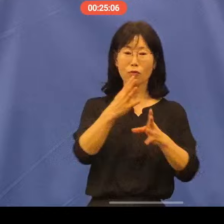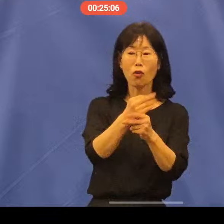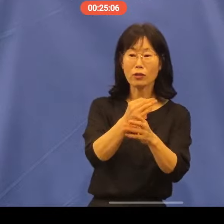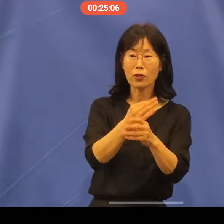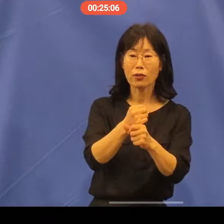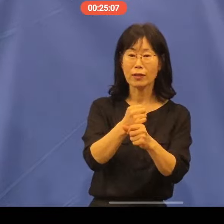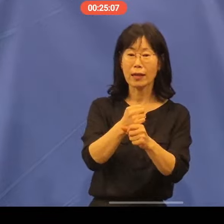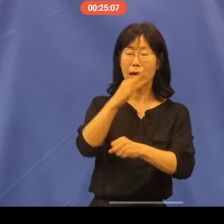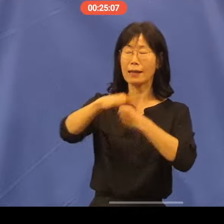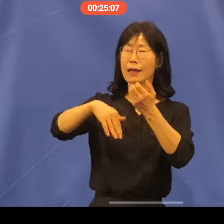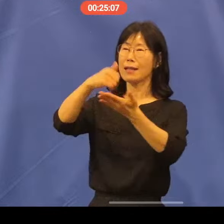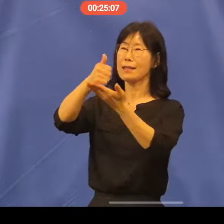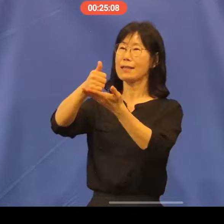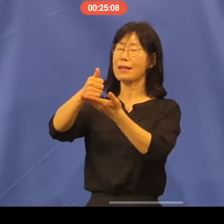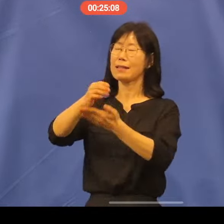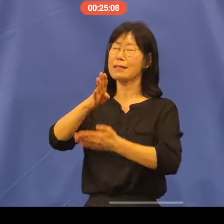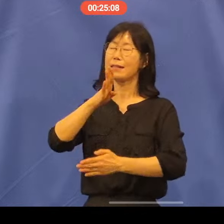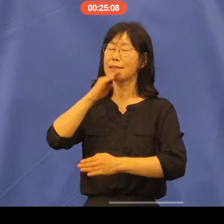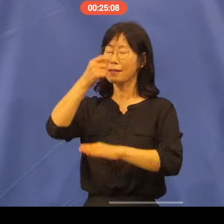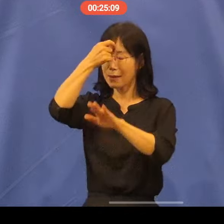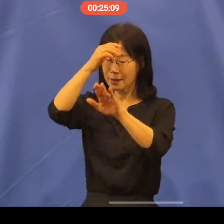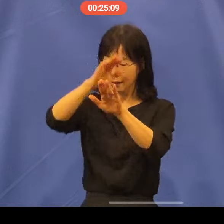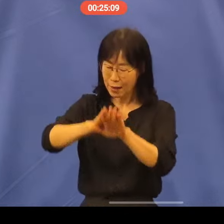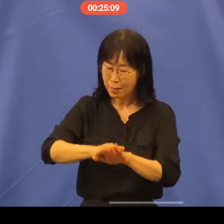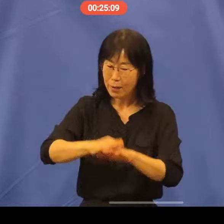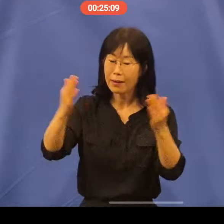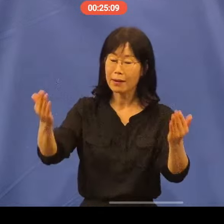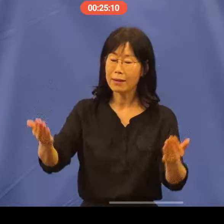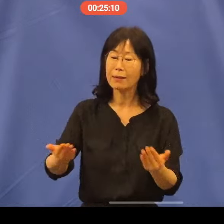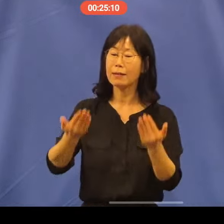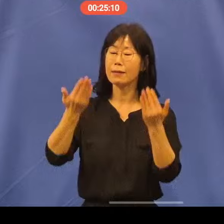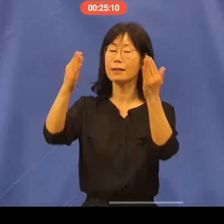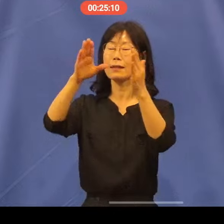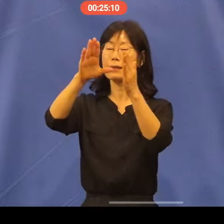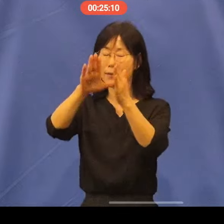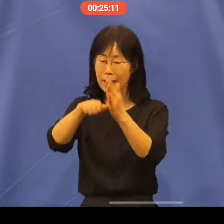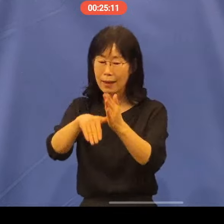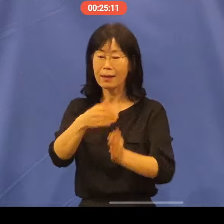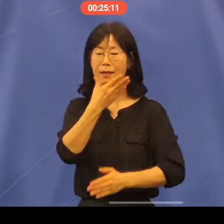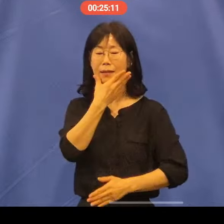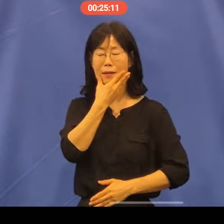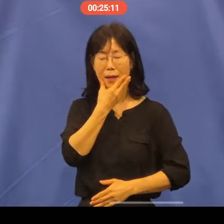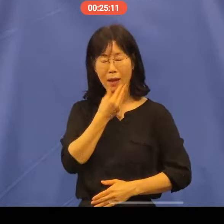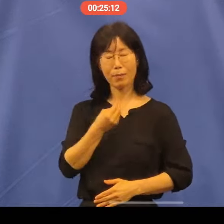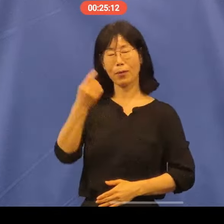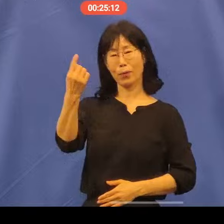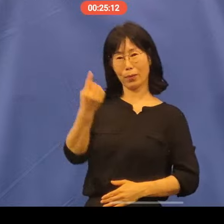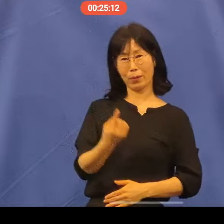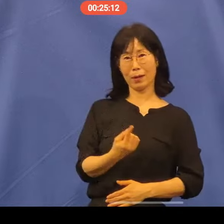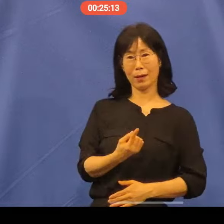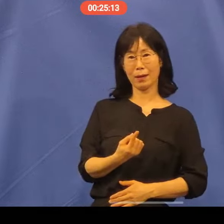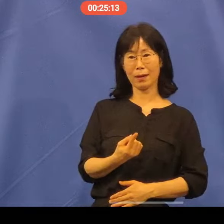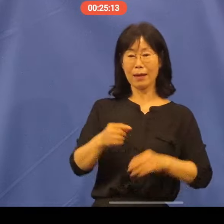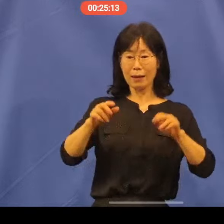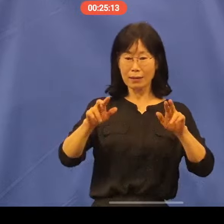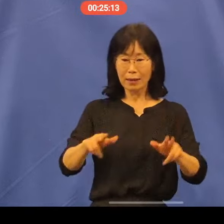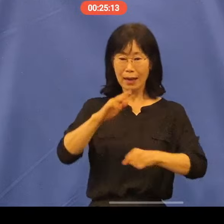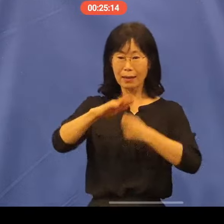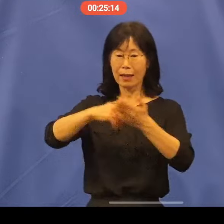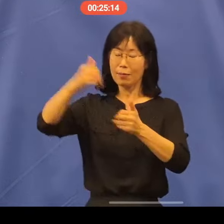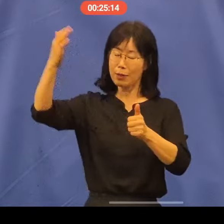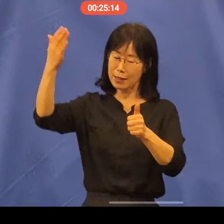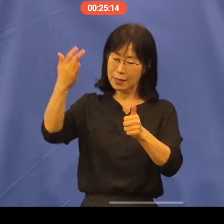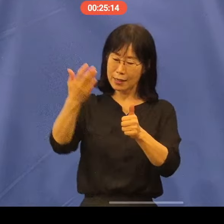생명을 걸어야 돼요. 여러분, 정말 그분의 영광에 압도를 당하고 하나님의 임재로 충만하고